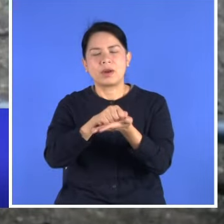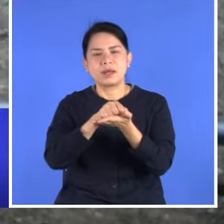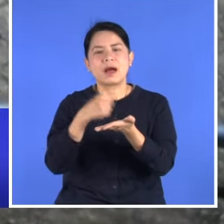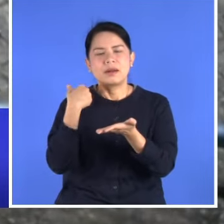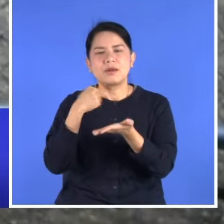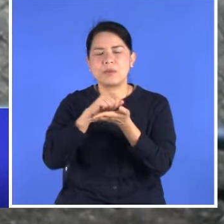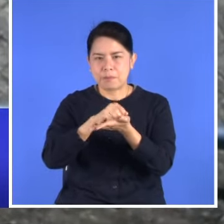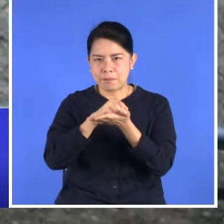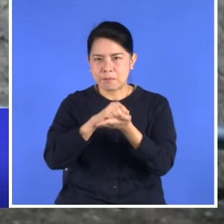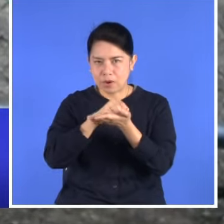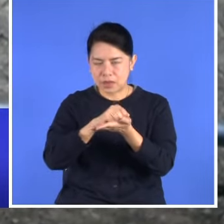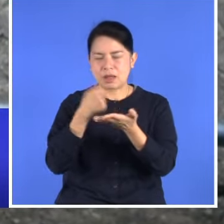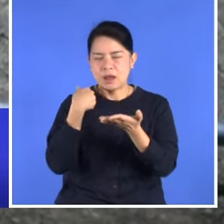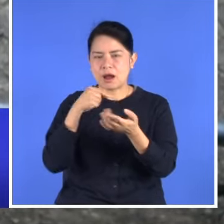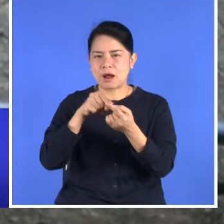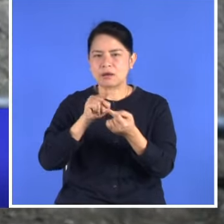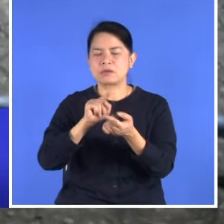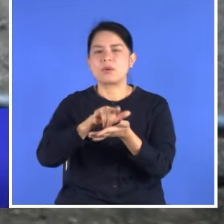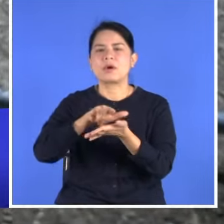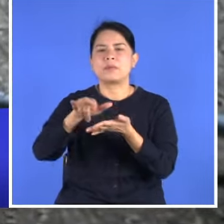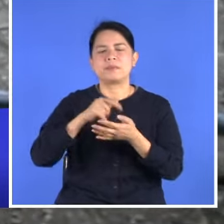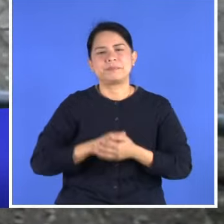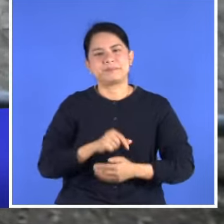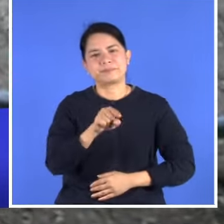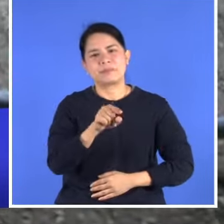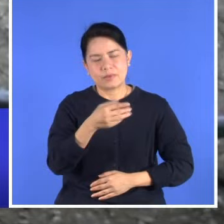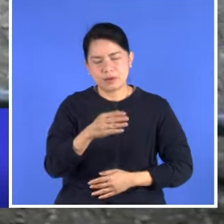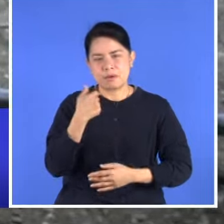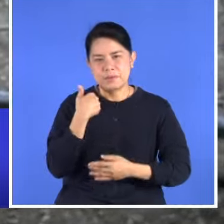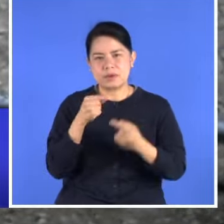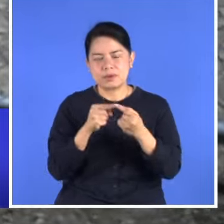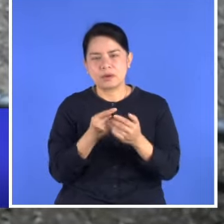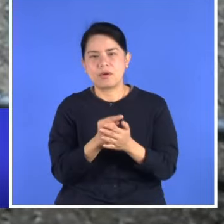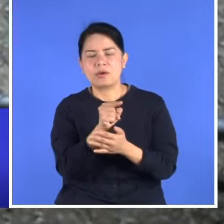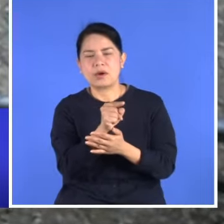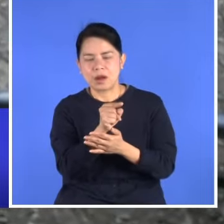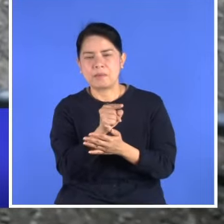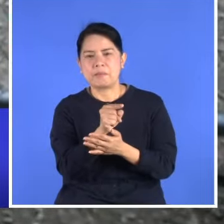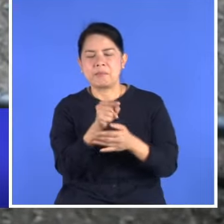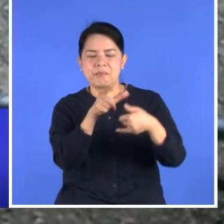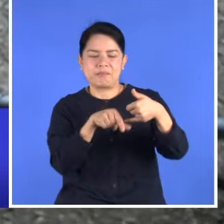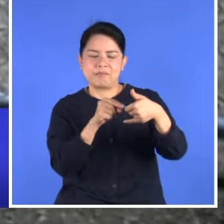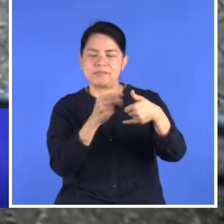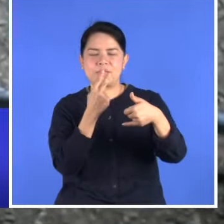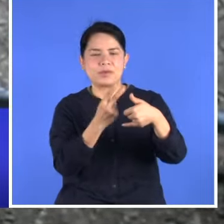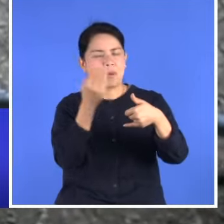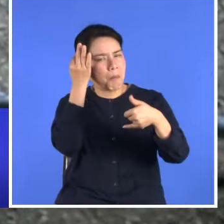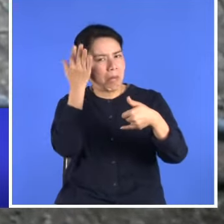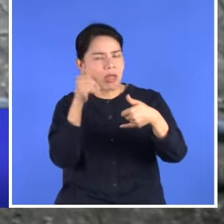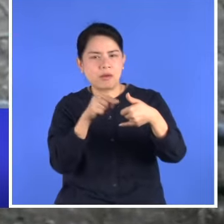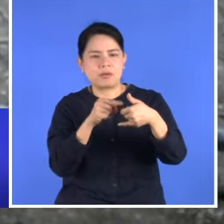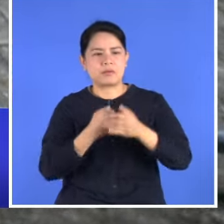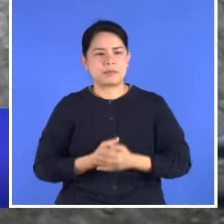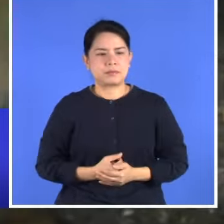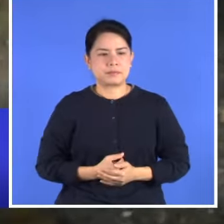ล่าก็ไม่รู้แหละหัวแตกแบบนี้ไม่ได้ละอ้าวทำแผลก่อนแล้วก็ส่งโรงพยาบาลอ้าวฟังสจ๊วตหน่อย แล้วมาถึงก็โดน